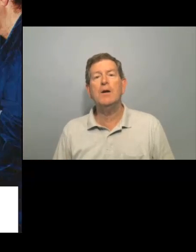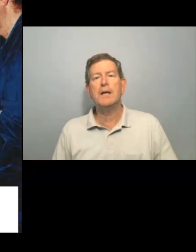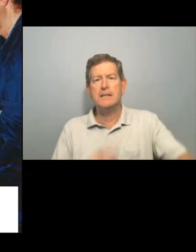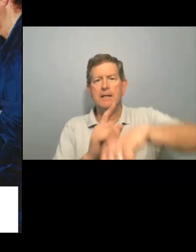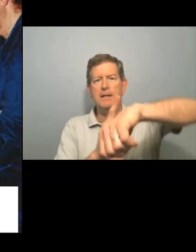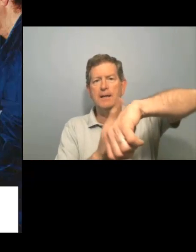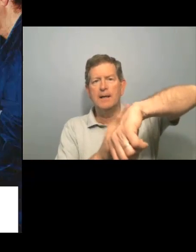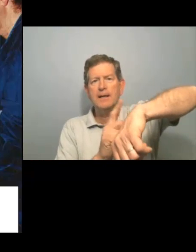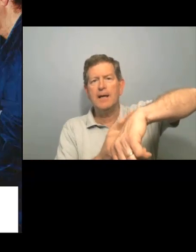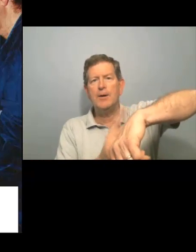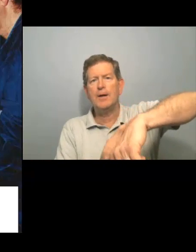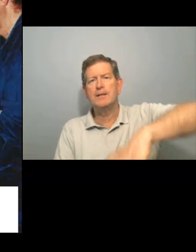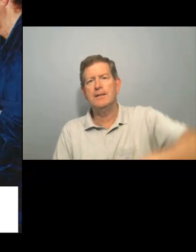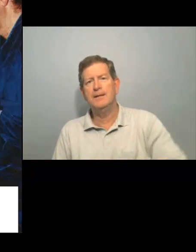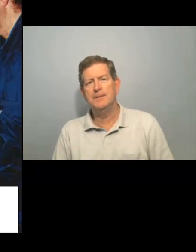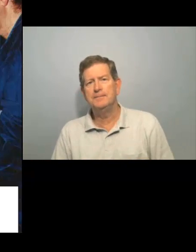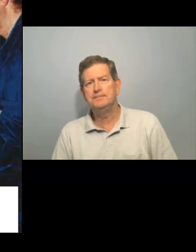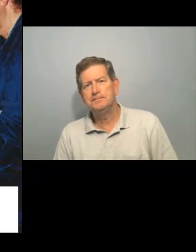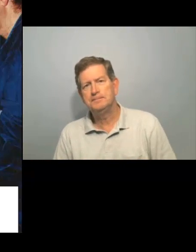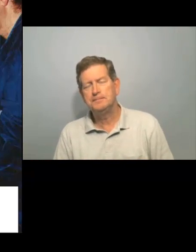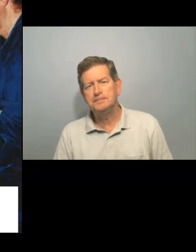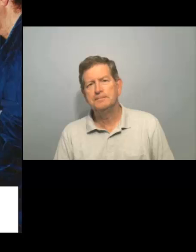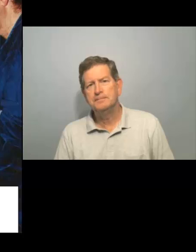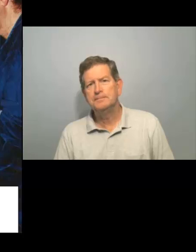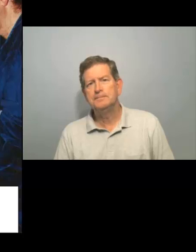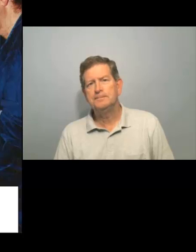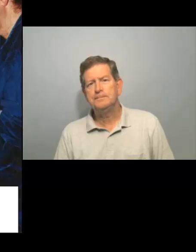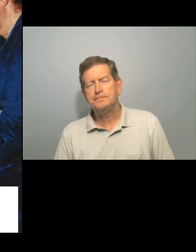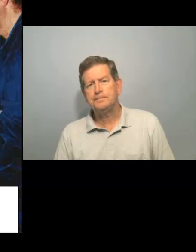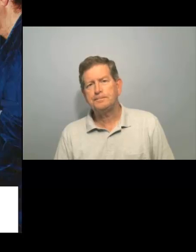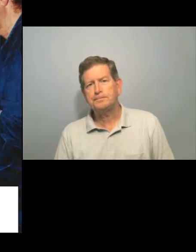Et quelle heure est-il? Quelle heure est-il?